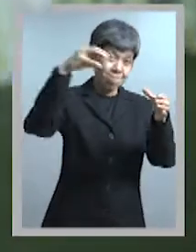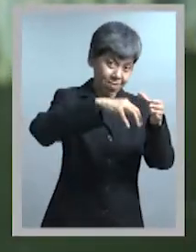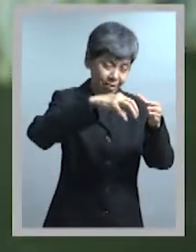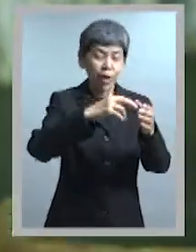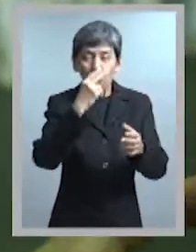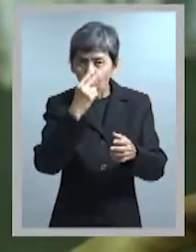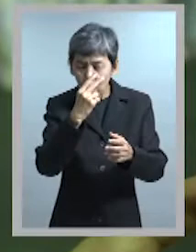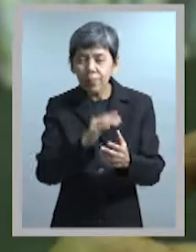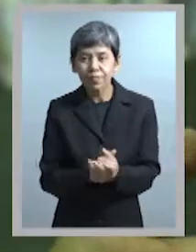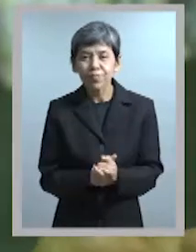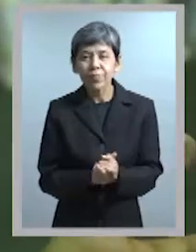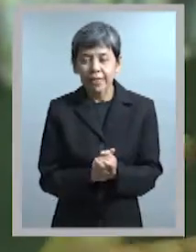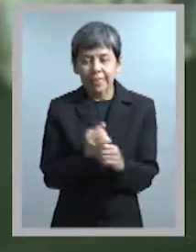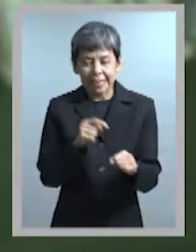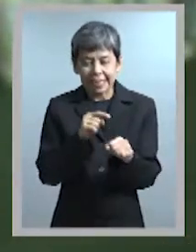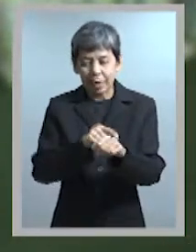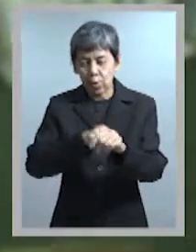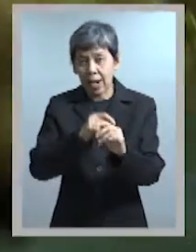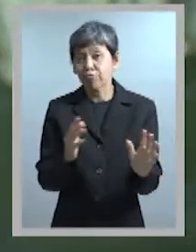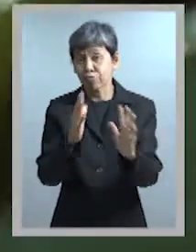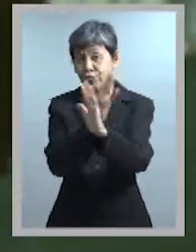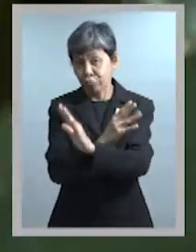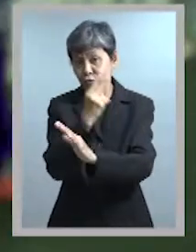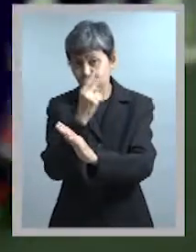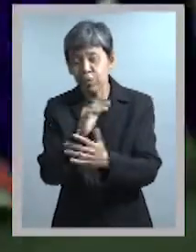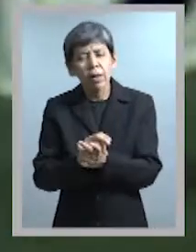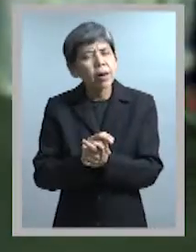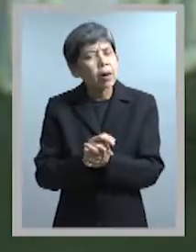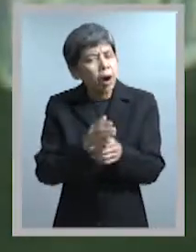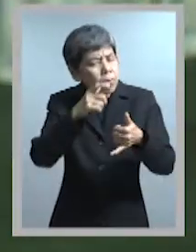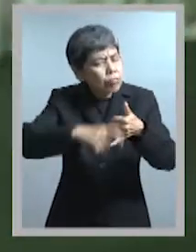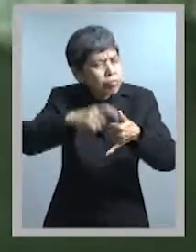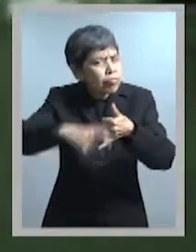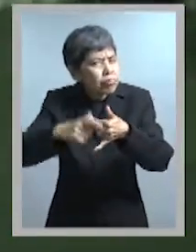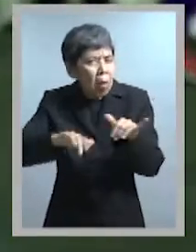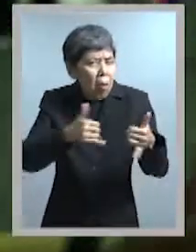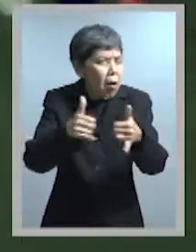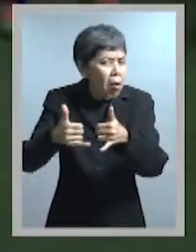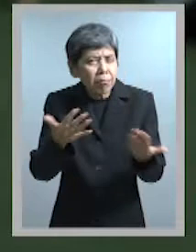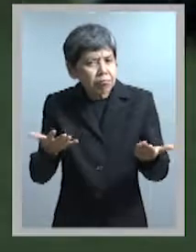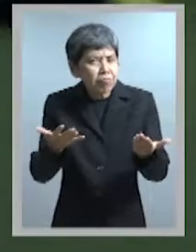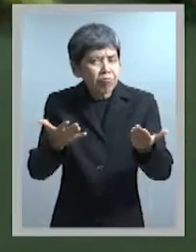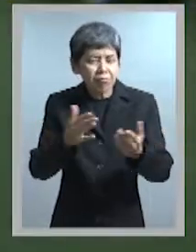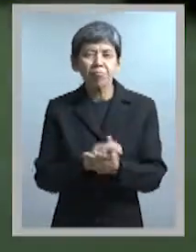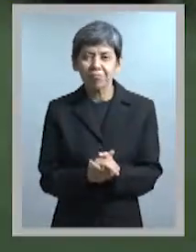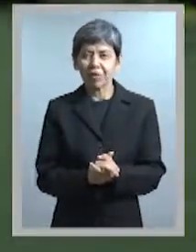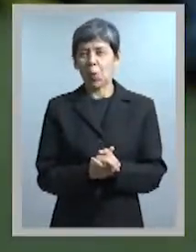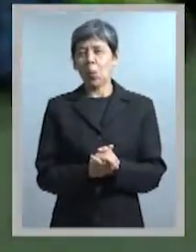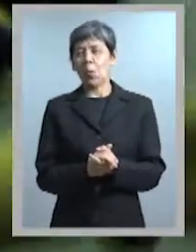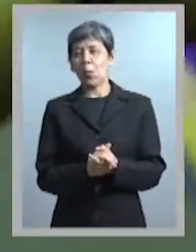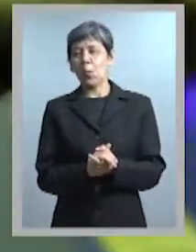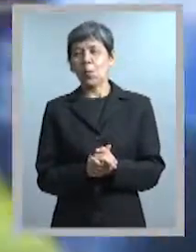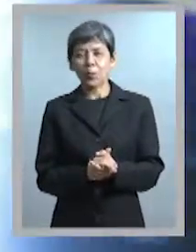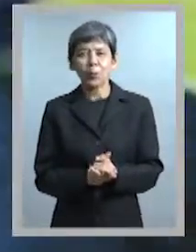ก็ช่วงนี้ก็กำลังจะเข้าสู่ครึ่งหลังนะครับเดี๋ยวเราไปชมกันดีกว่าฮะว่าน้องๆแต่ละคนเนี่ยเล่นกันเก่งแค่ไหนนะฮะ